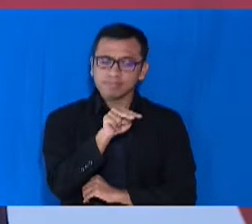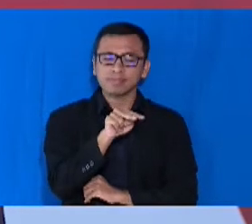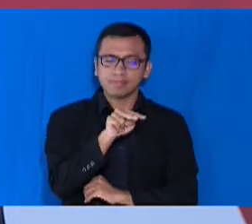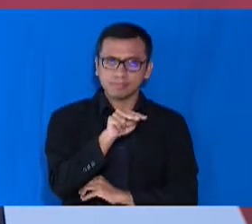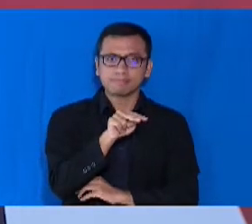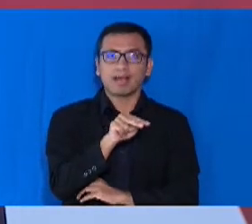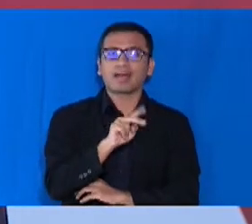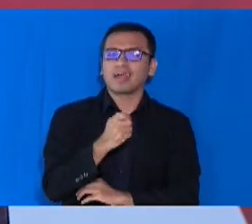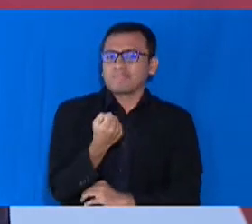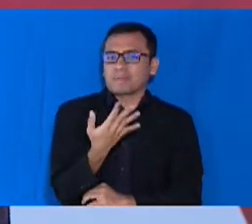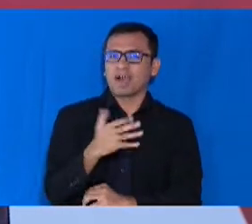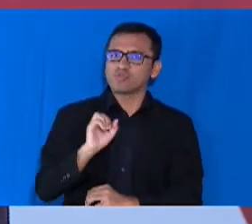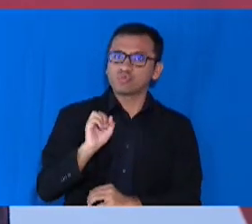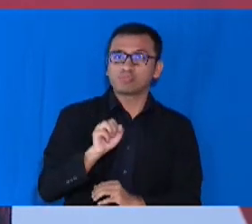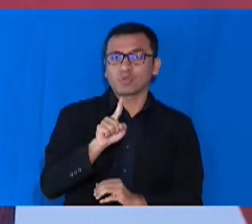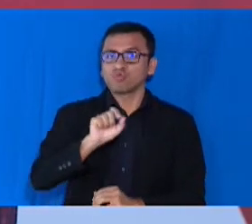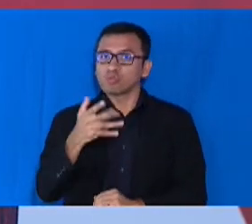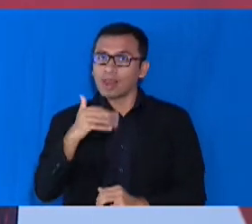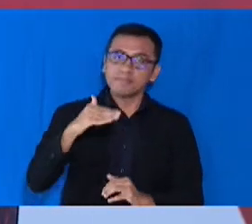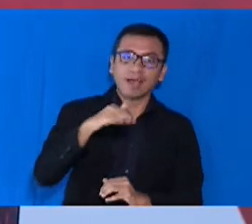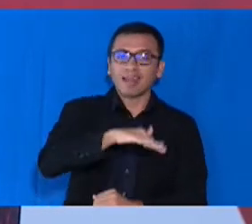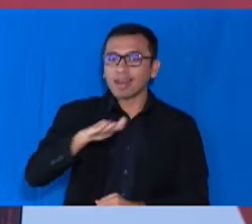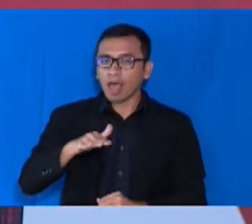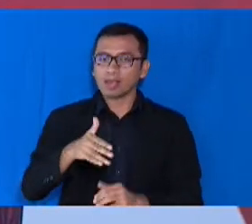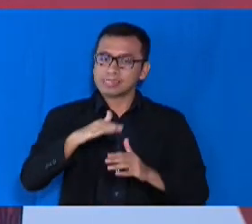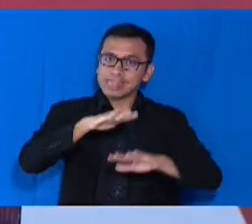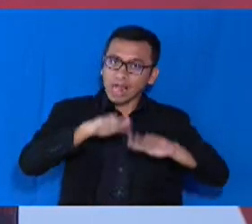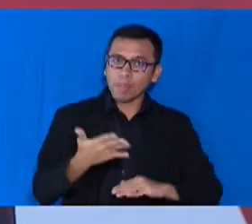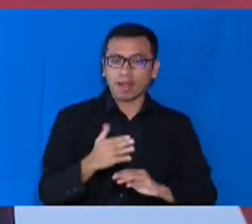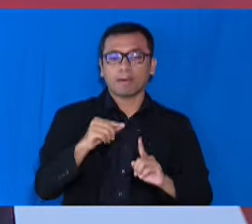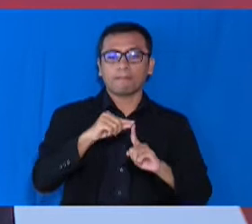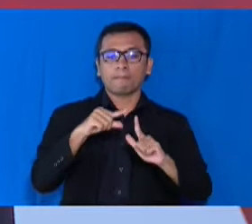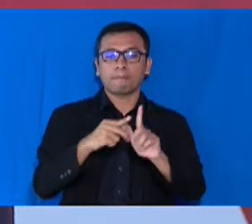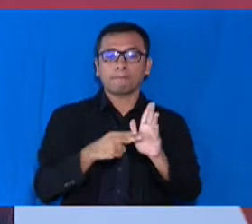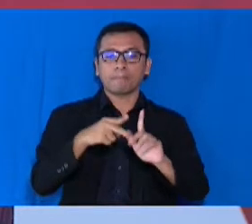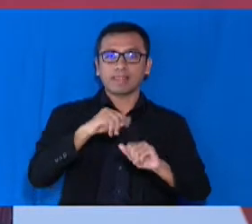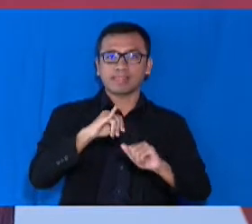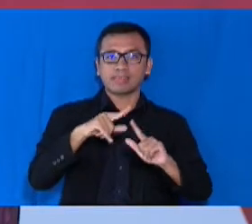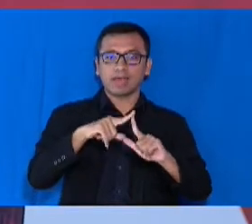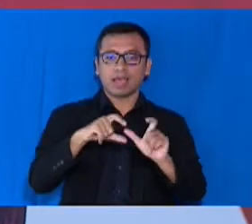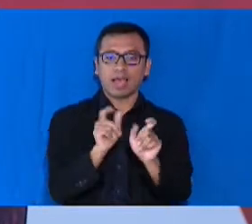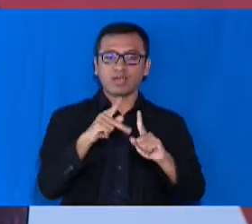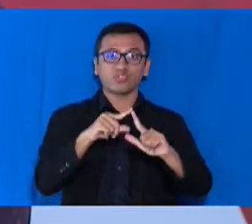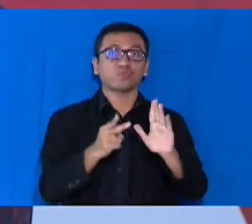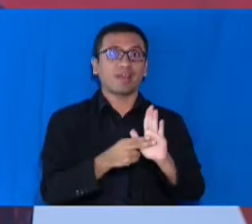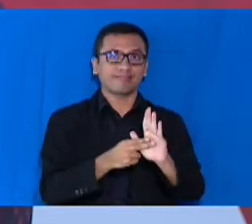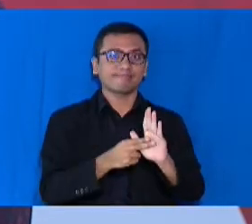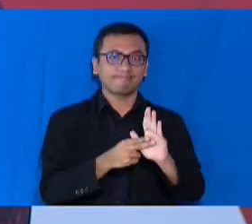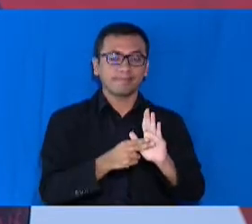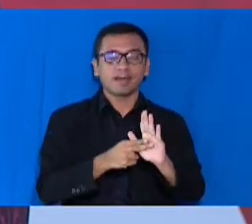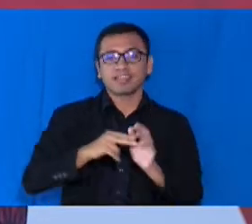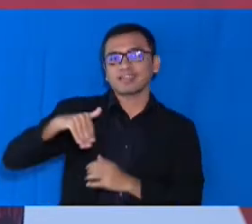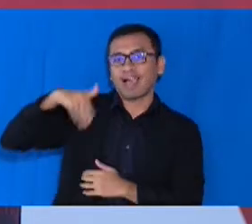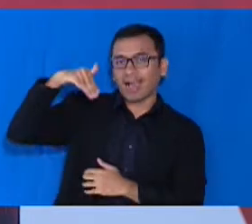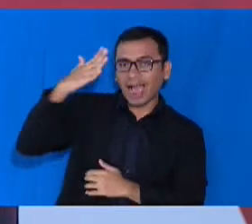jutaan anak-anak yang ada di panti asuhan yang diasuh oleh